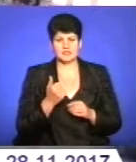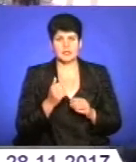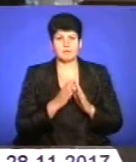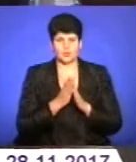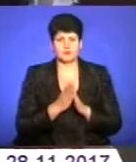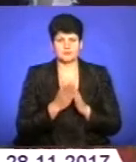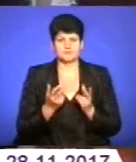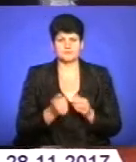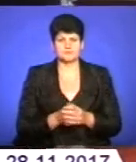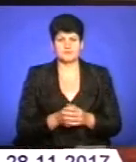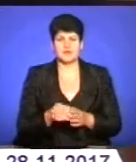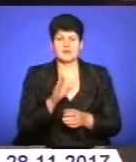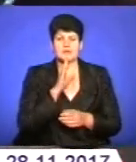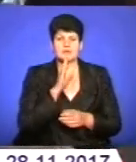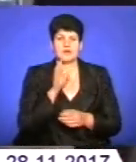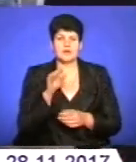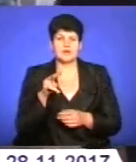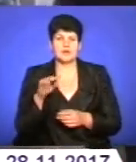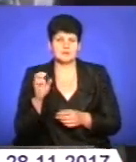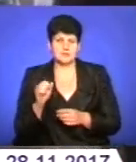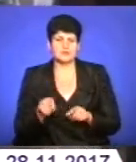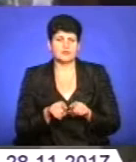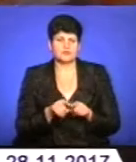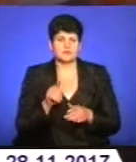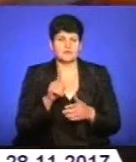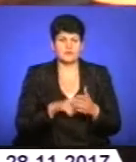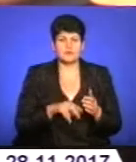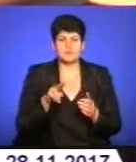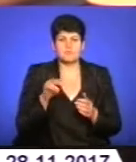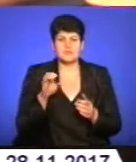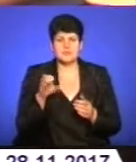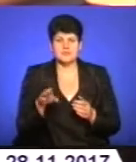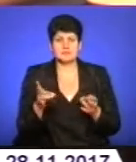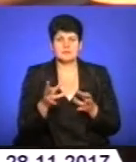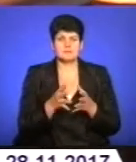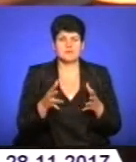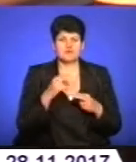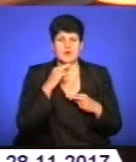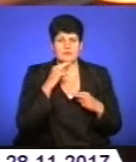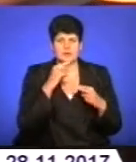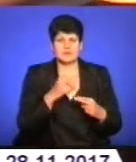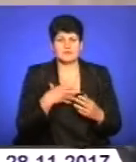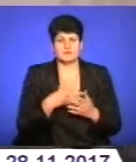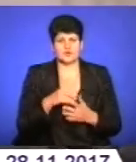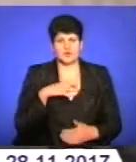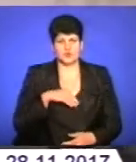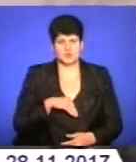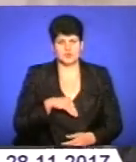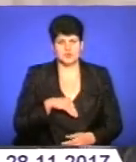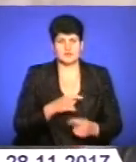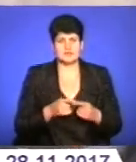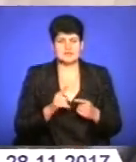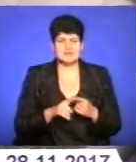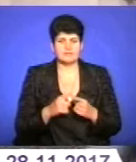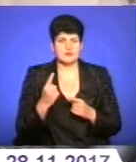молимося. Дівчина Олександра теж переконана, піст – період, коли потрібно більше уваги приділяти своїй душі. Перш за все, це